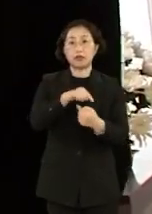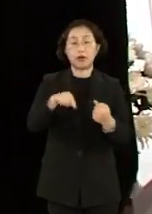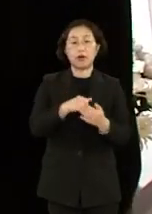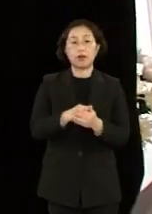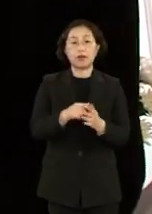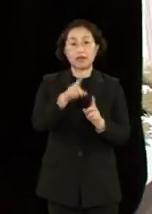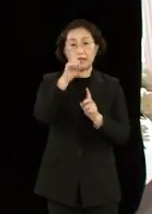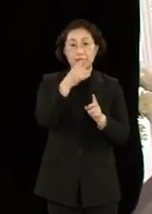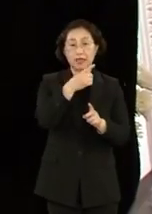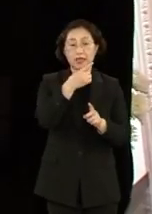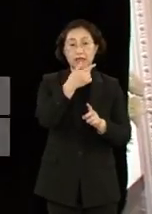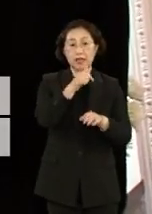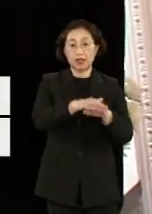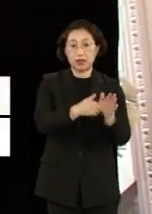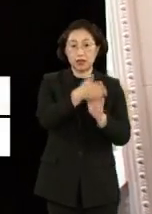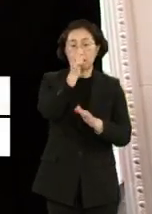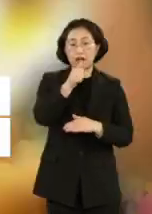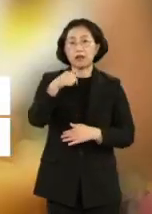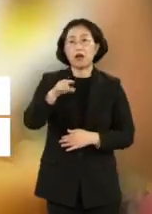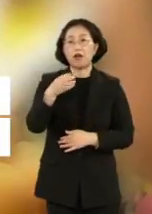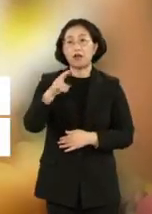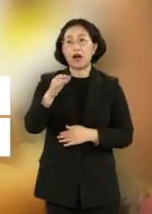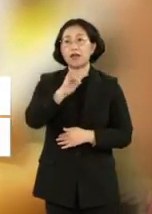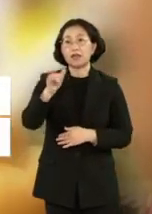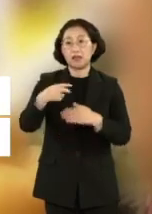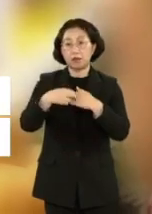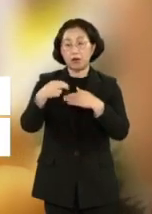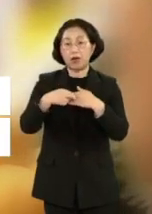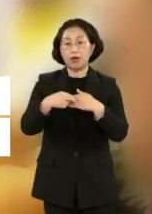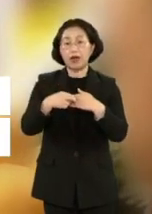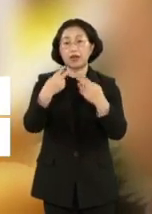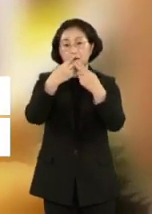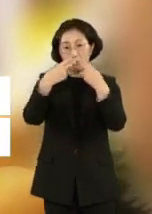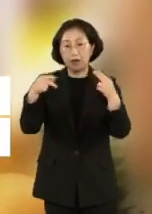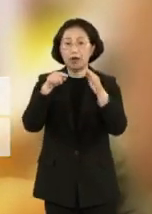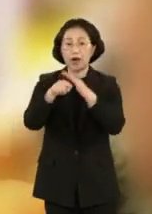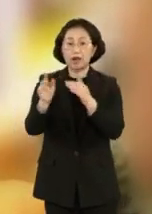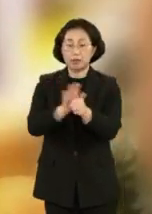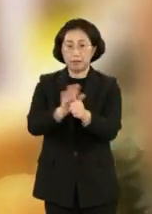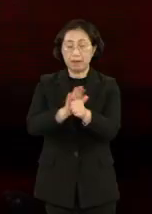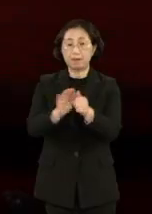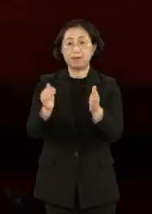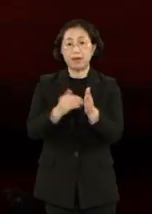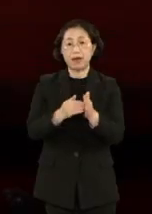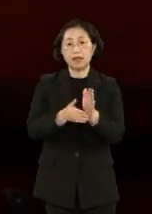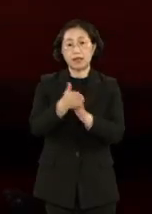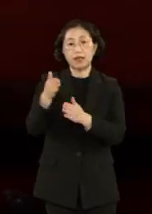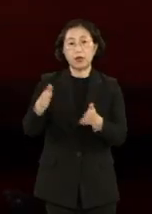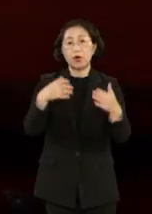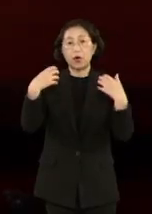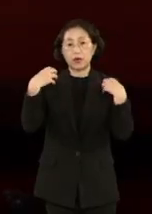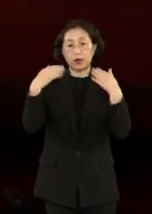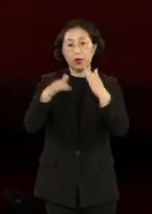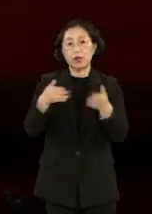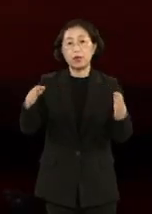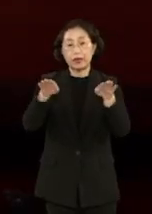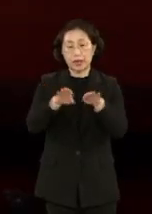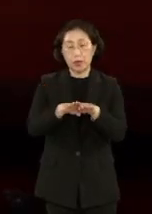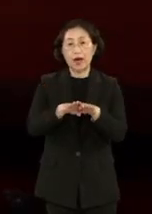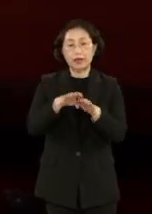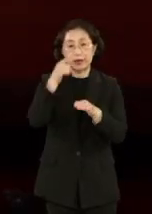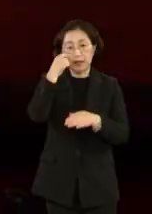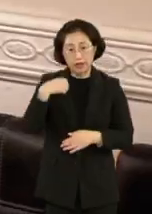이장우 대전시장은 건양대병원과 을지대병원 등에 마련된 빈소를 찾아 조문했으며 시도청과 공공기관엔 애도의 뜻이